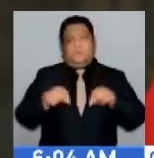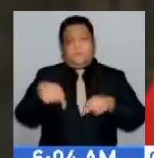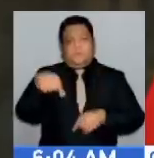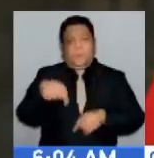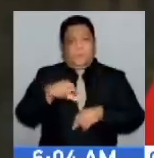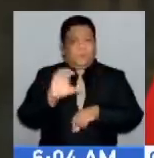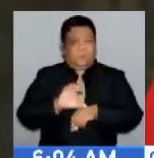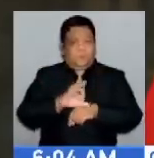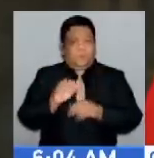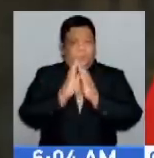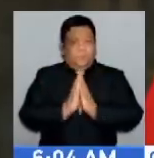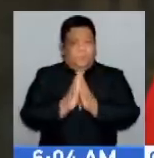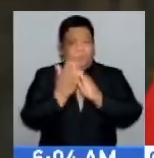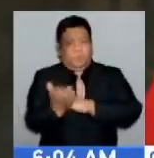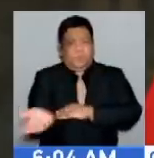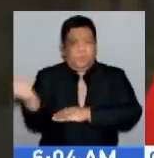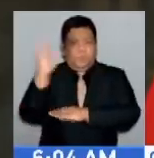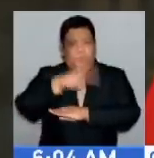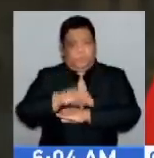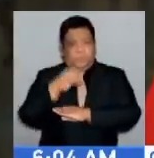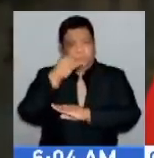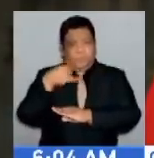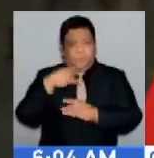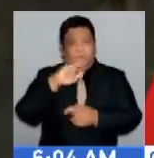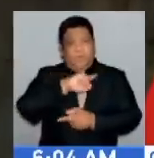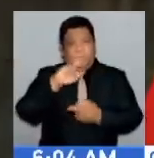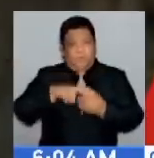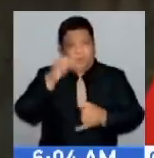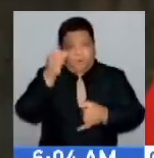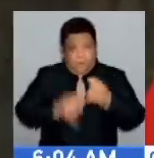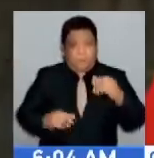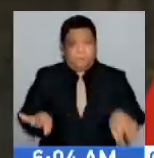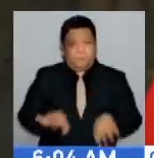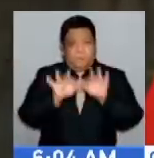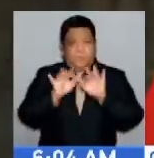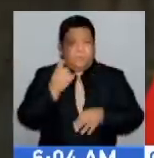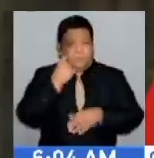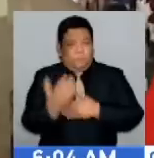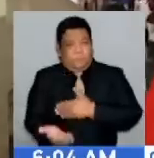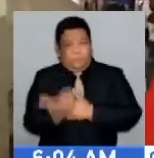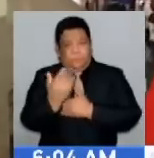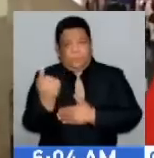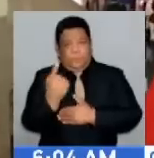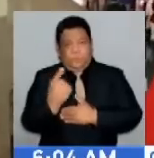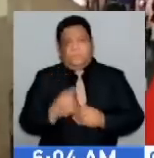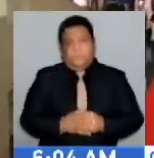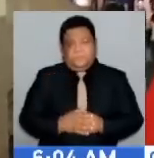araw po yan kahapon hanggang sa huling schedule ng banal na misa kaninang alauna na madaling araw.